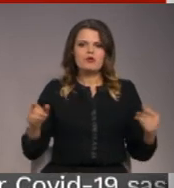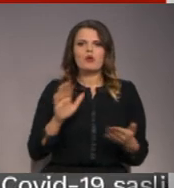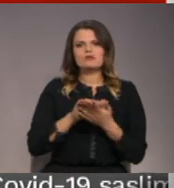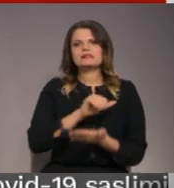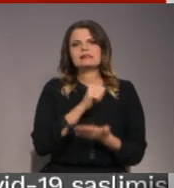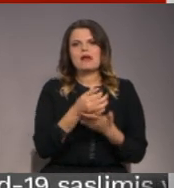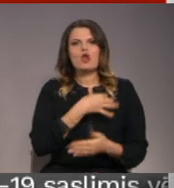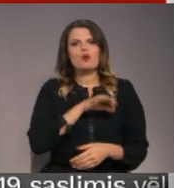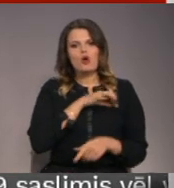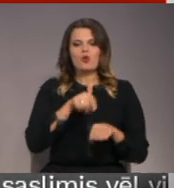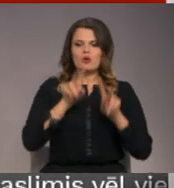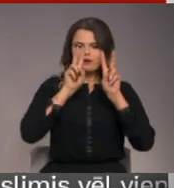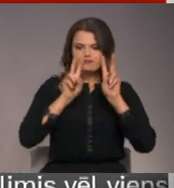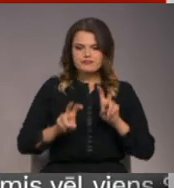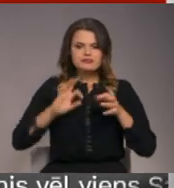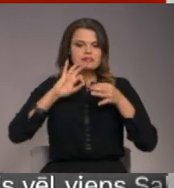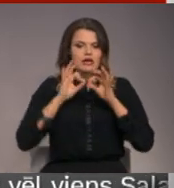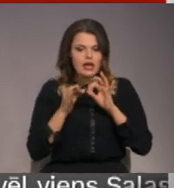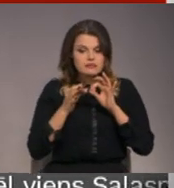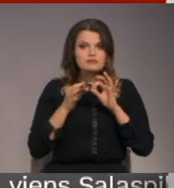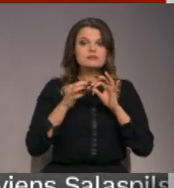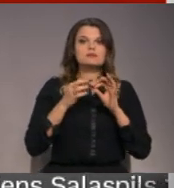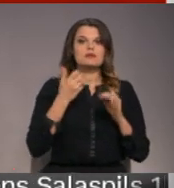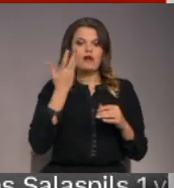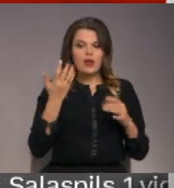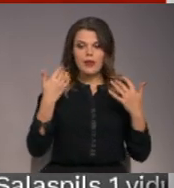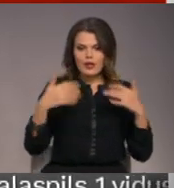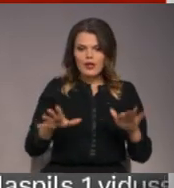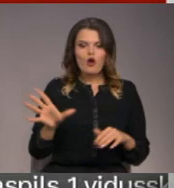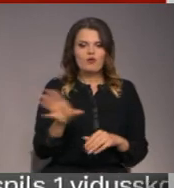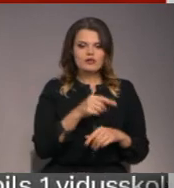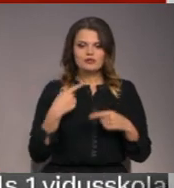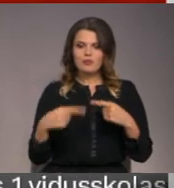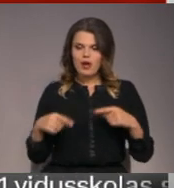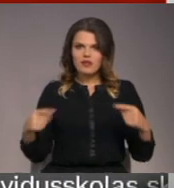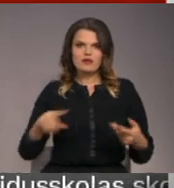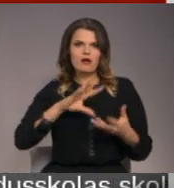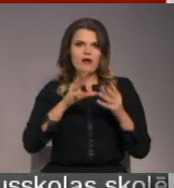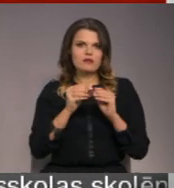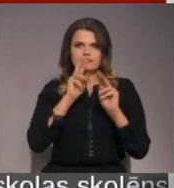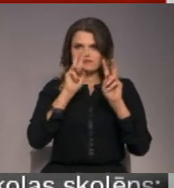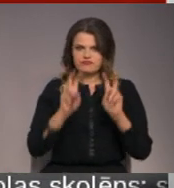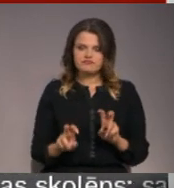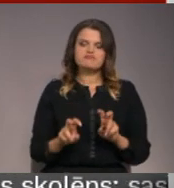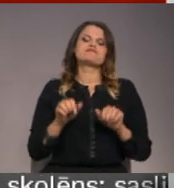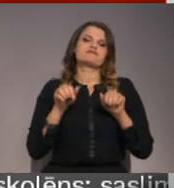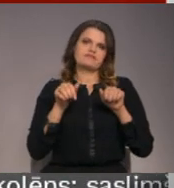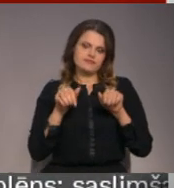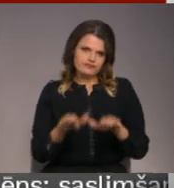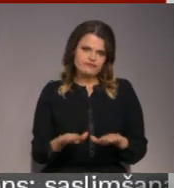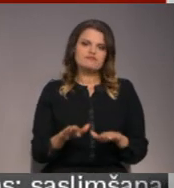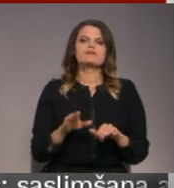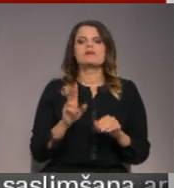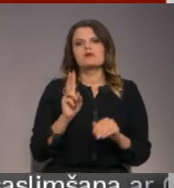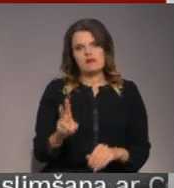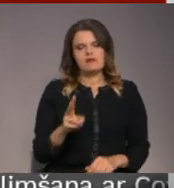ģenerālprokuratūrai izvērtēšanai un izvērtējot visu materiālu kopumu, nonācām pie secinājuma, kad